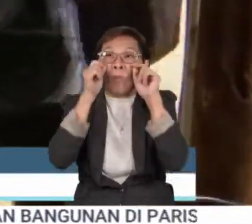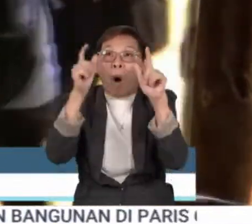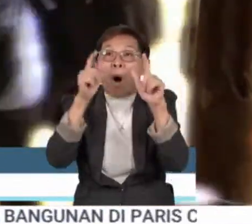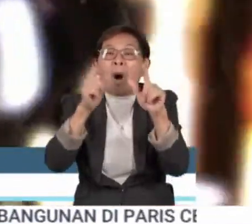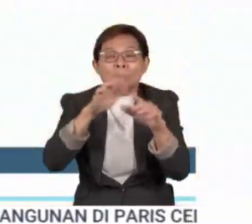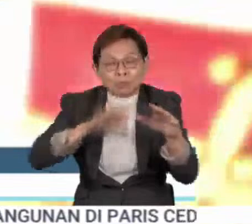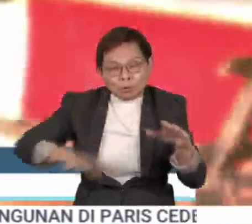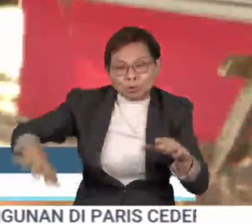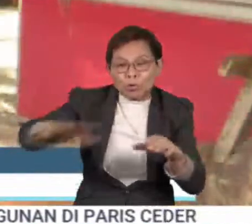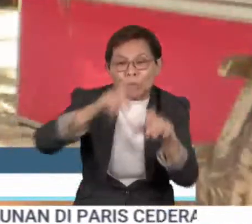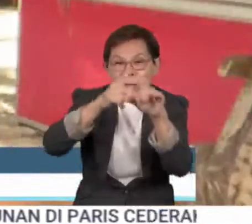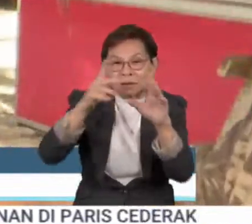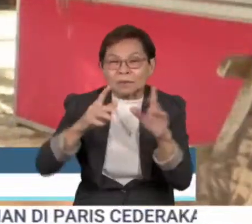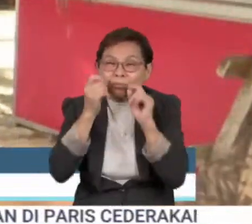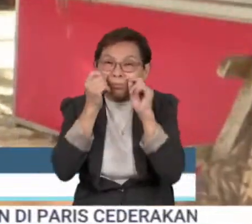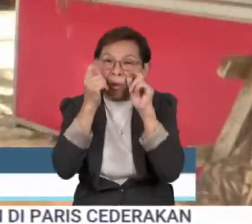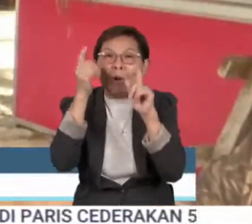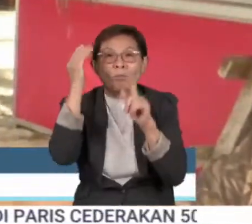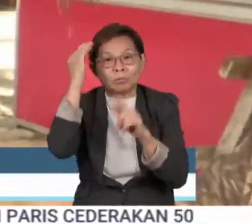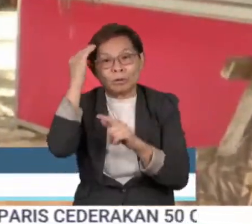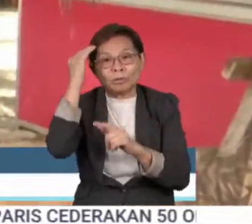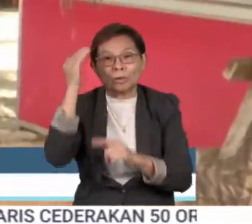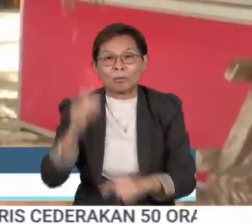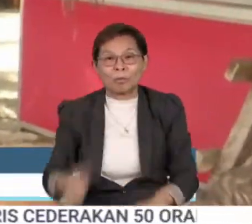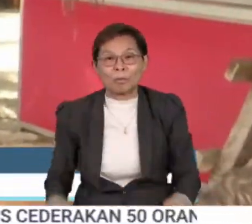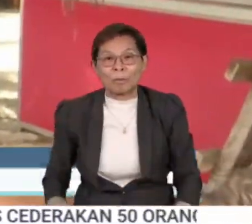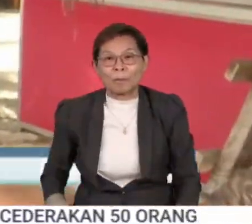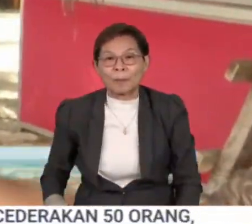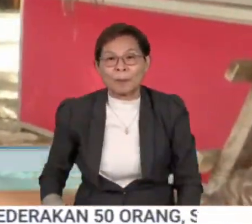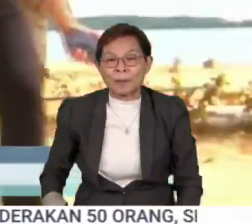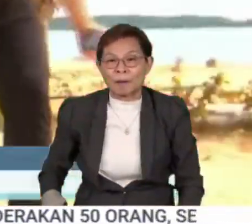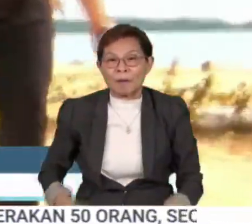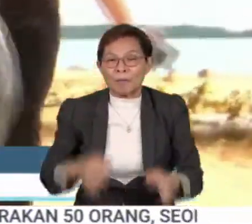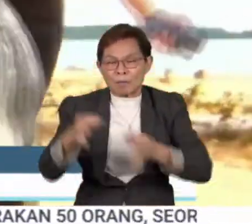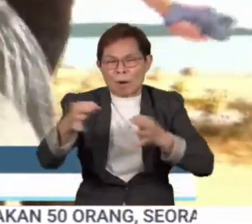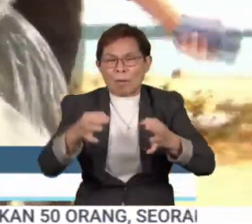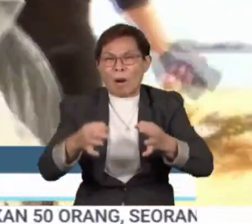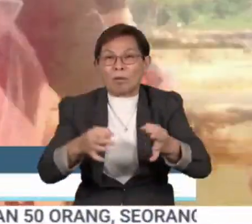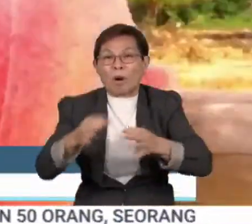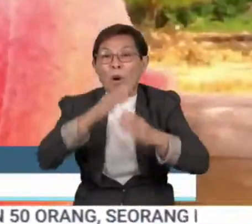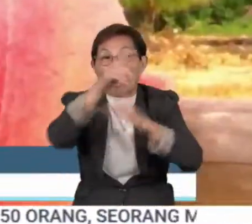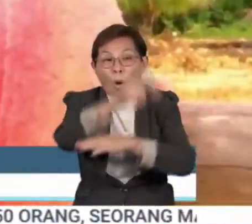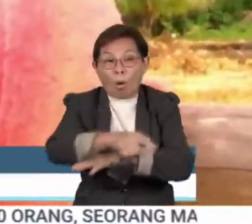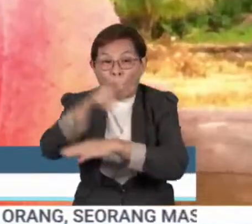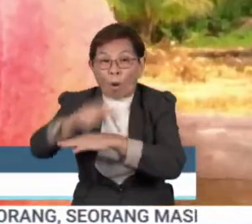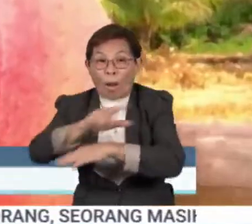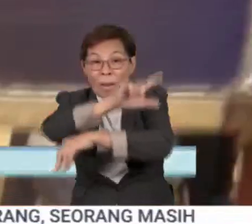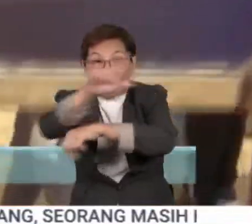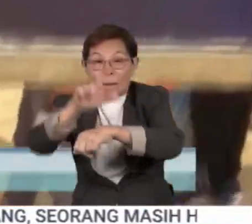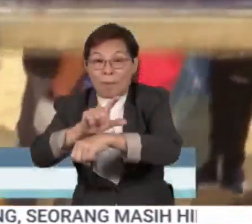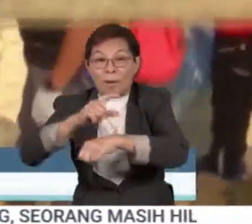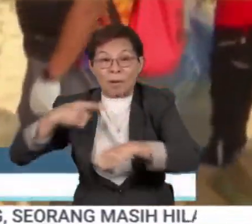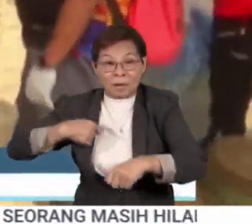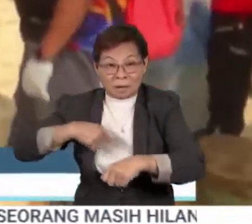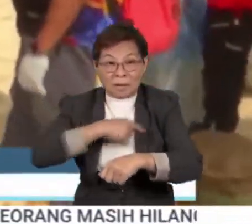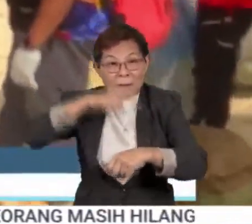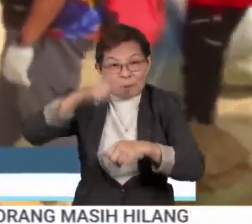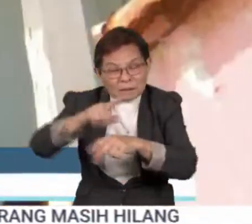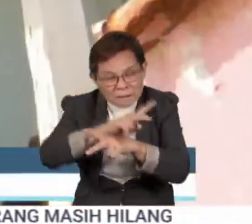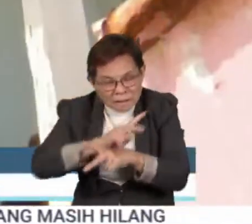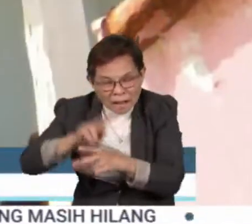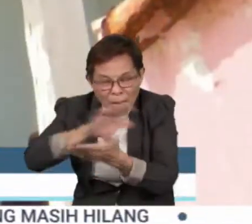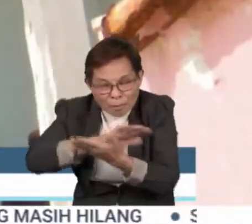peserta. Bagi kesedaran kepada orang-orang Labuan lah, terutamanya kesedaran supaya kita perlu jaga semua